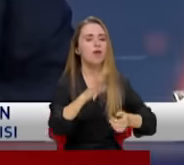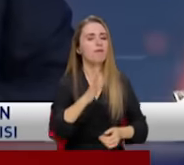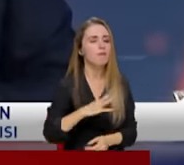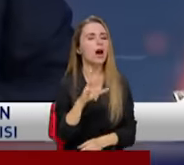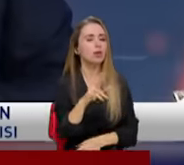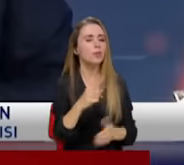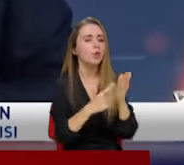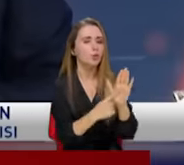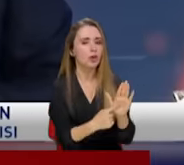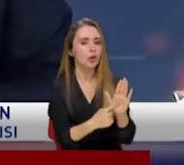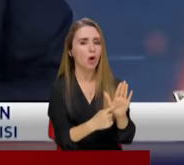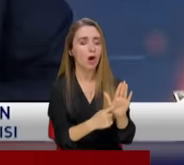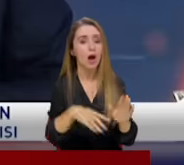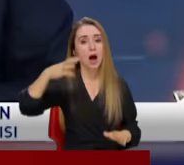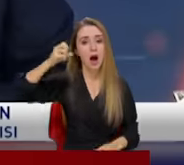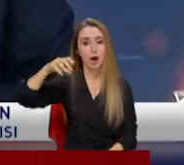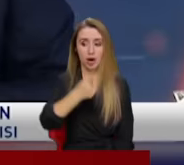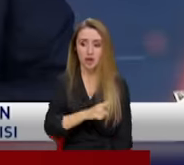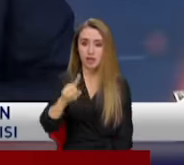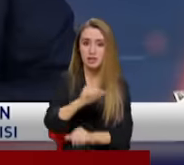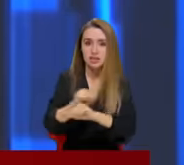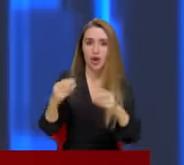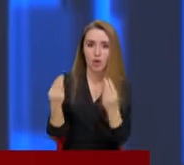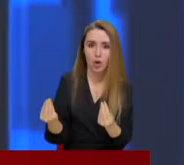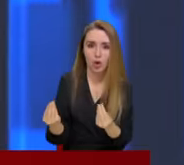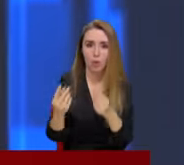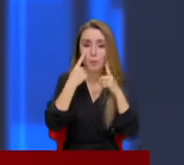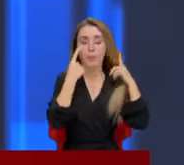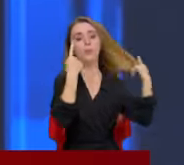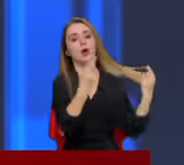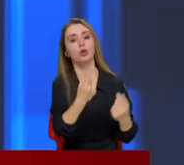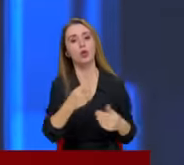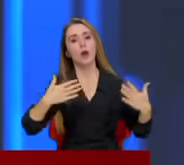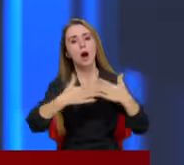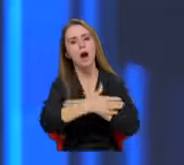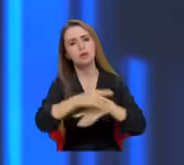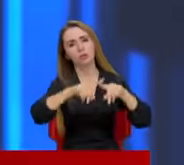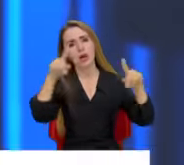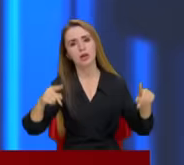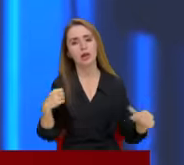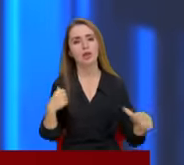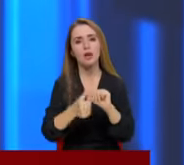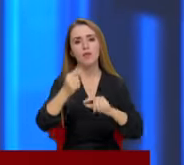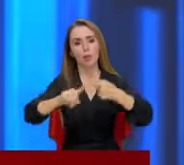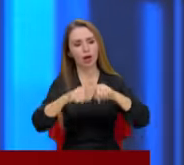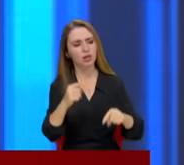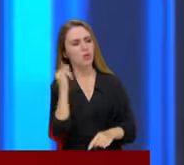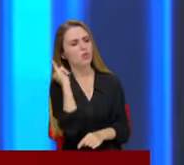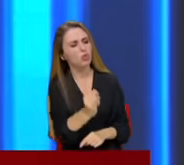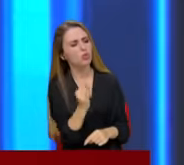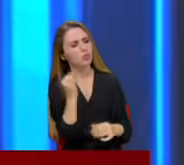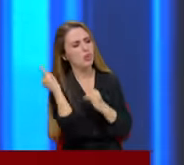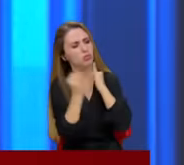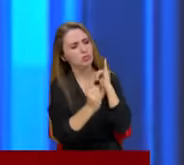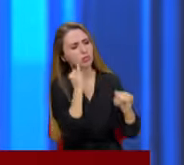varmışçasına gibi göstererek AK Parti adayına zarar veriyor. Bakıyorum, akşama kadar Yeniden Refah Partisi'ni kötülüyorlar. Yeniden